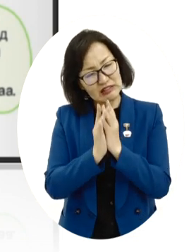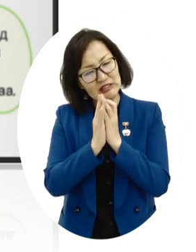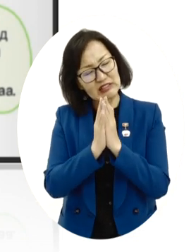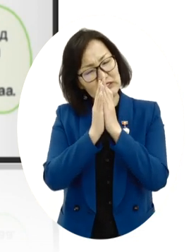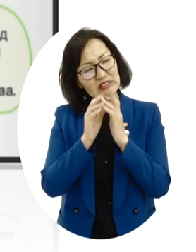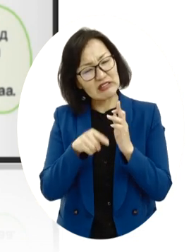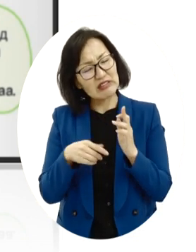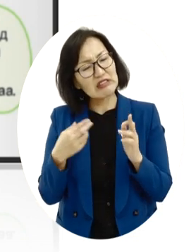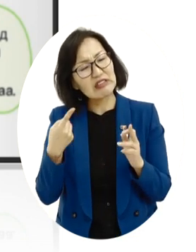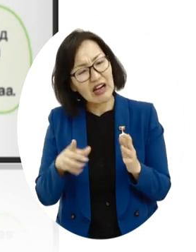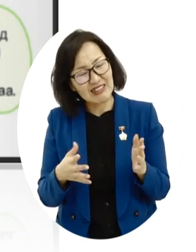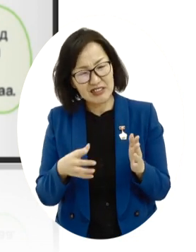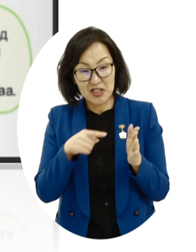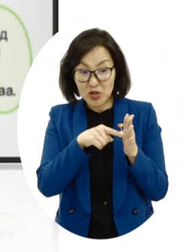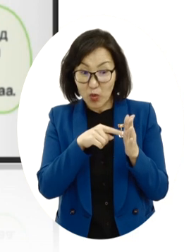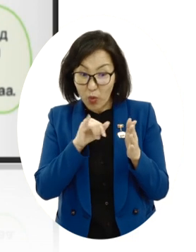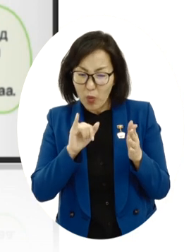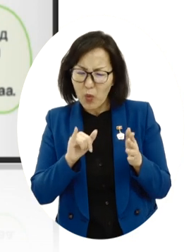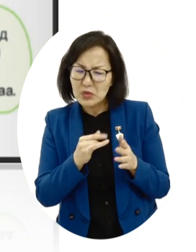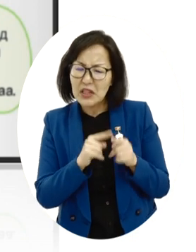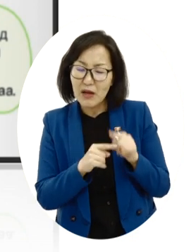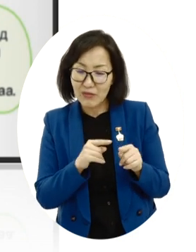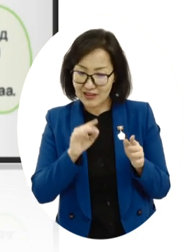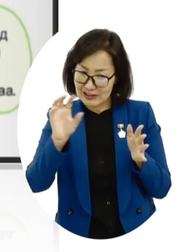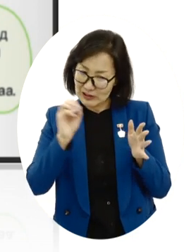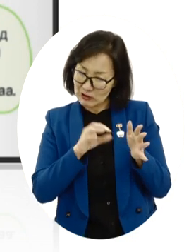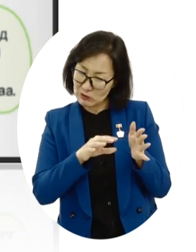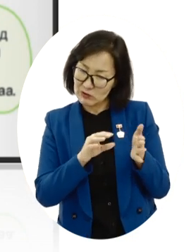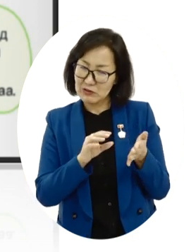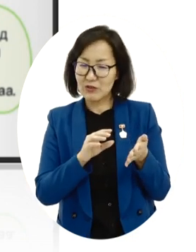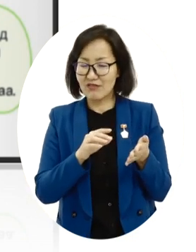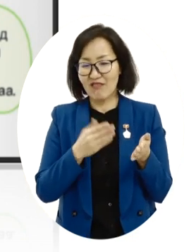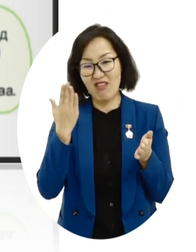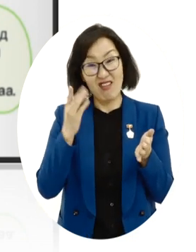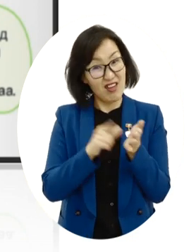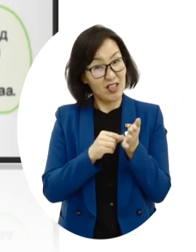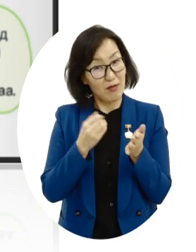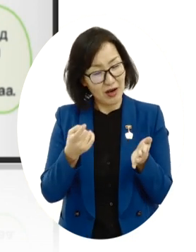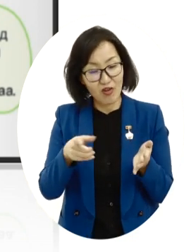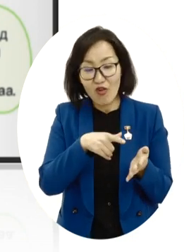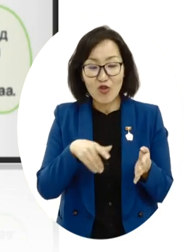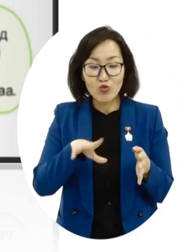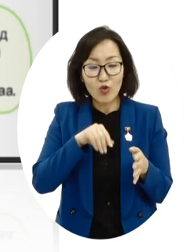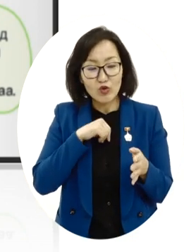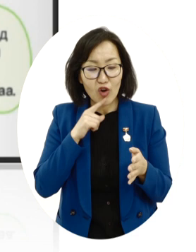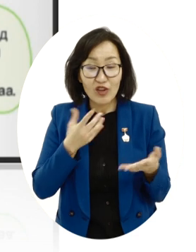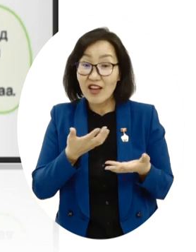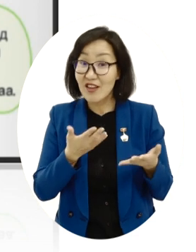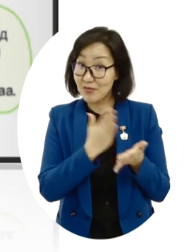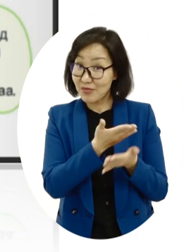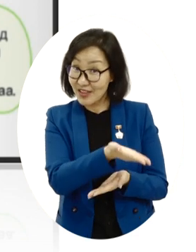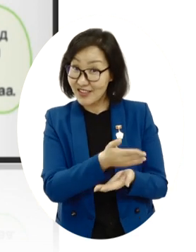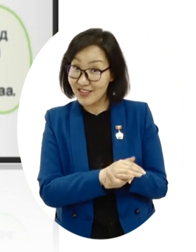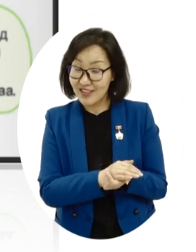сансарт нисэх болсон, шалтгаан зэргийг оруулж ярил зүгээр байхаа гэж эдгээр сурагчид хоорондоо харилцан ярилцж байна.